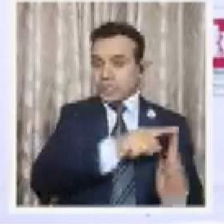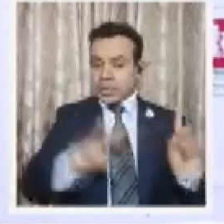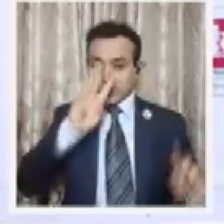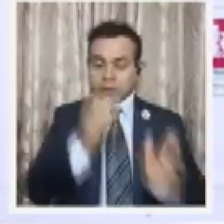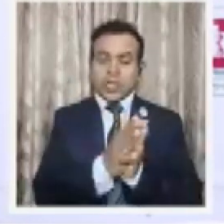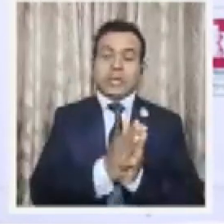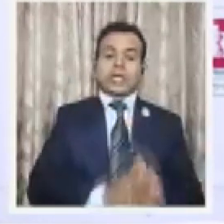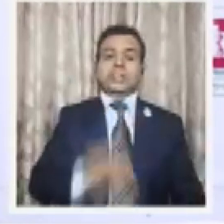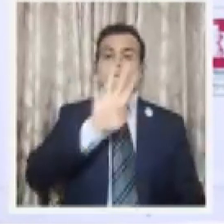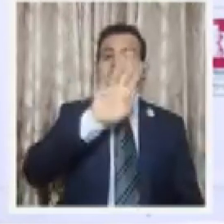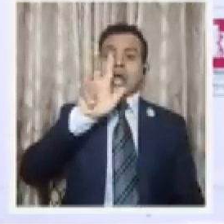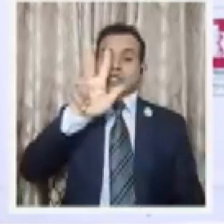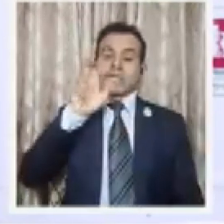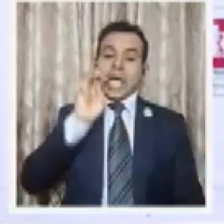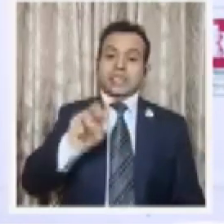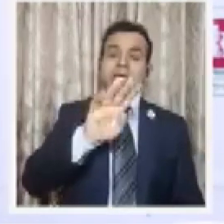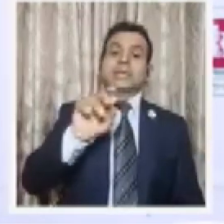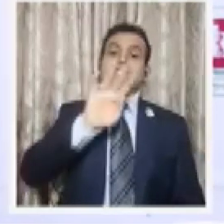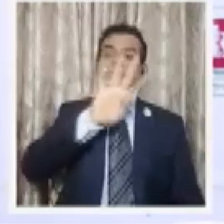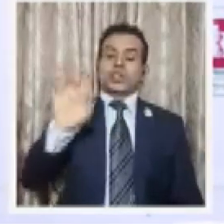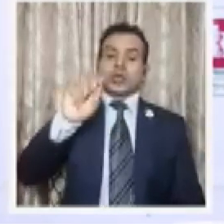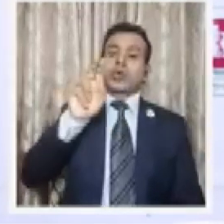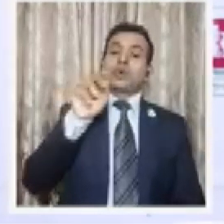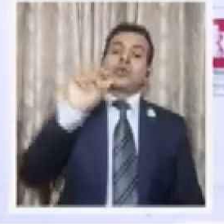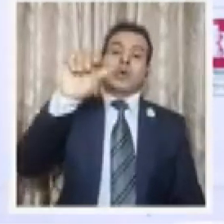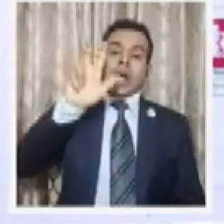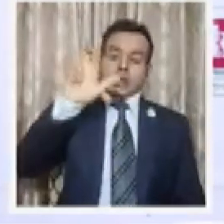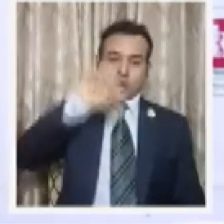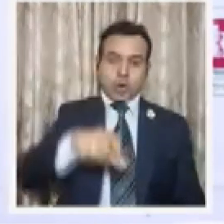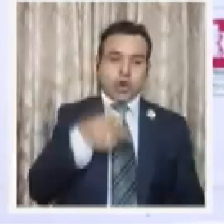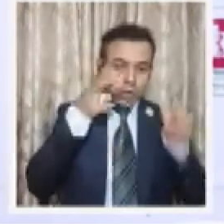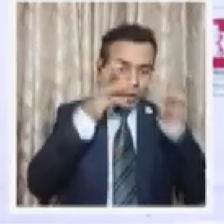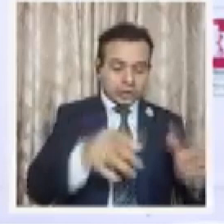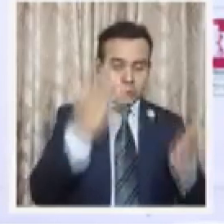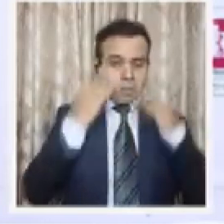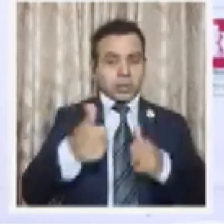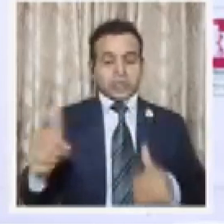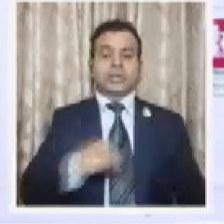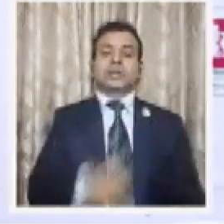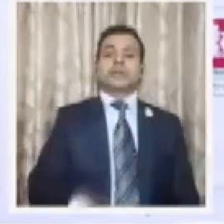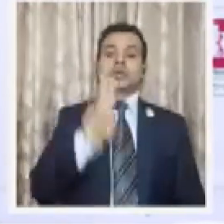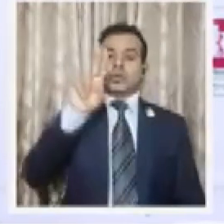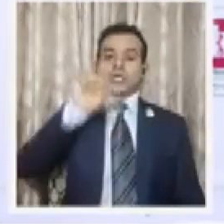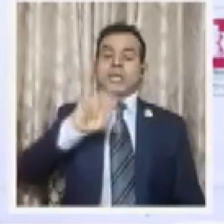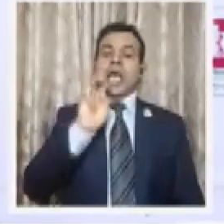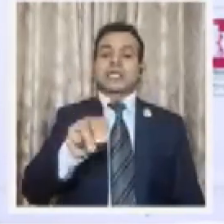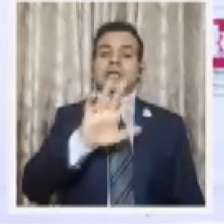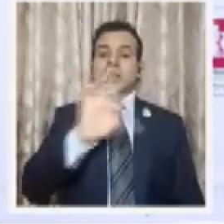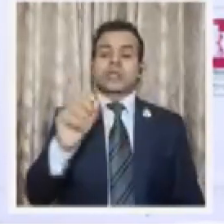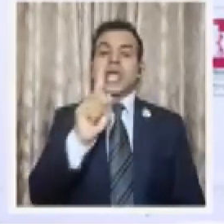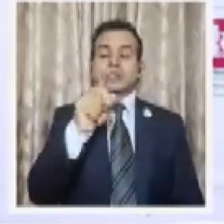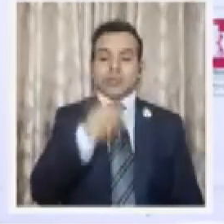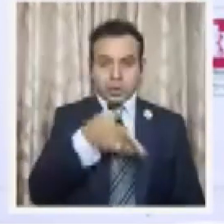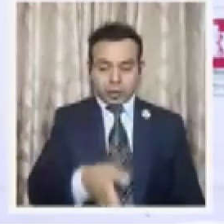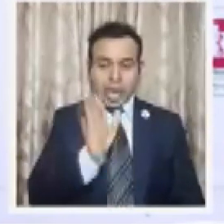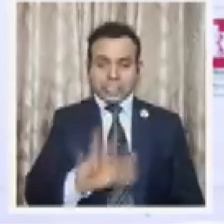পর্যন্ত আইসোলেশনে গেছেন 48,489 জন এবং এ পর্যন্ত আইসোলেশন থেকে মুক্ত হয়েছেন